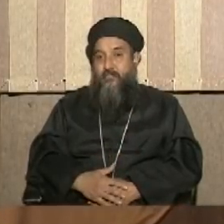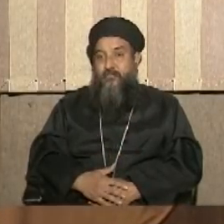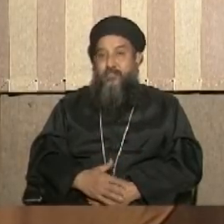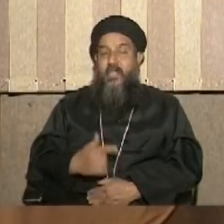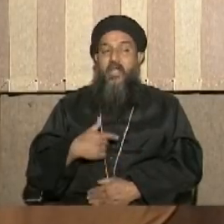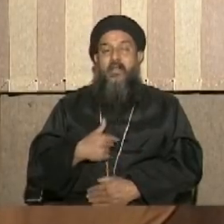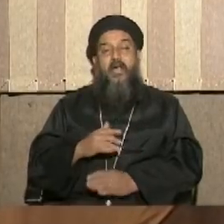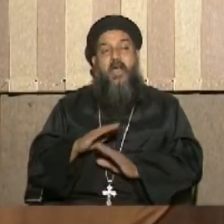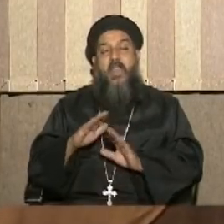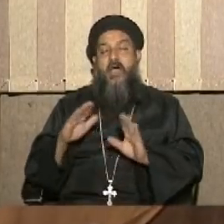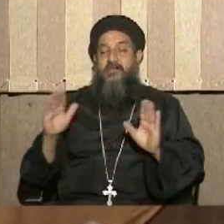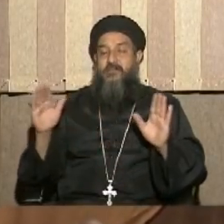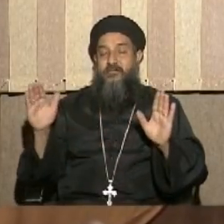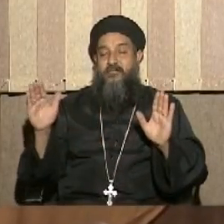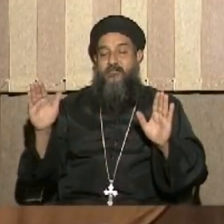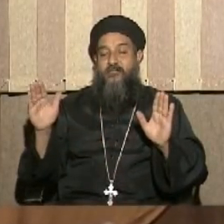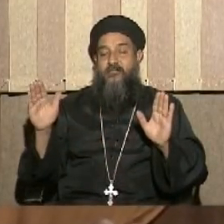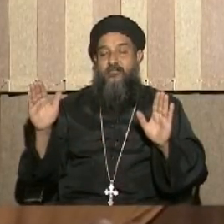وأنا خلاص يا رب